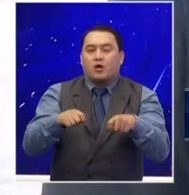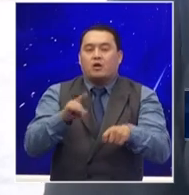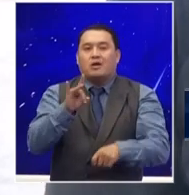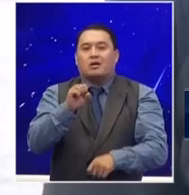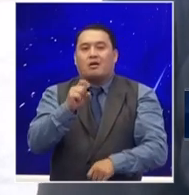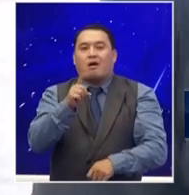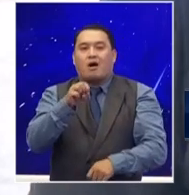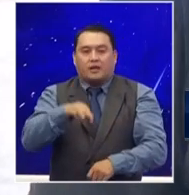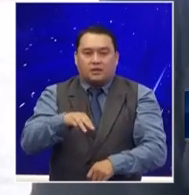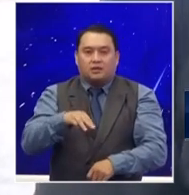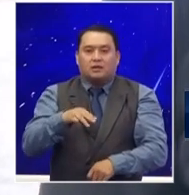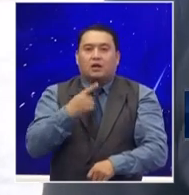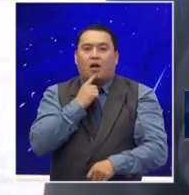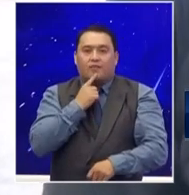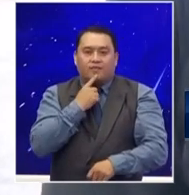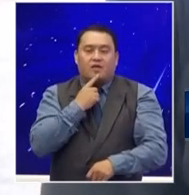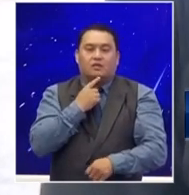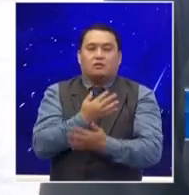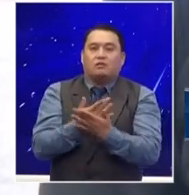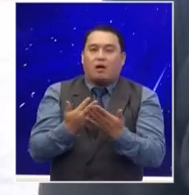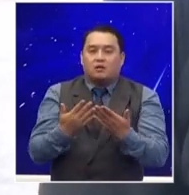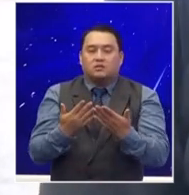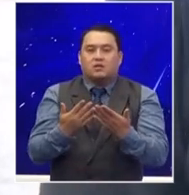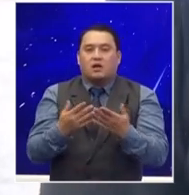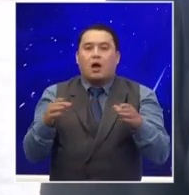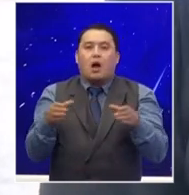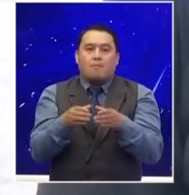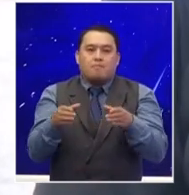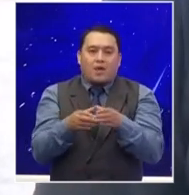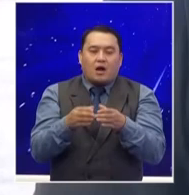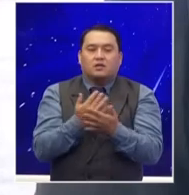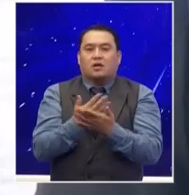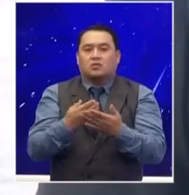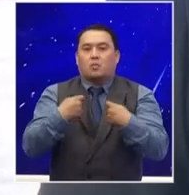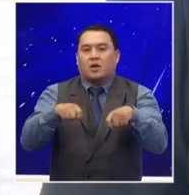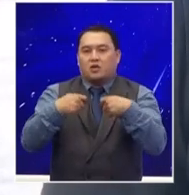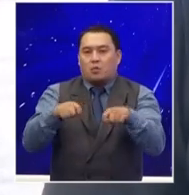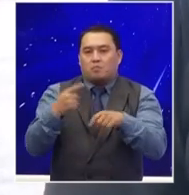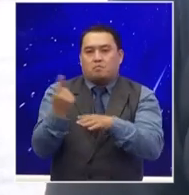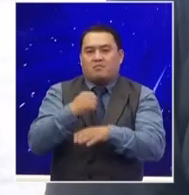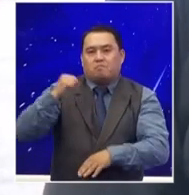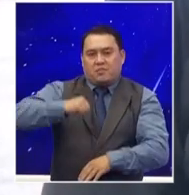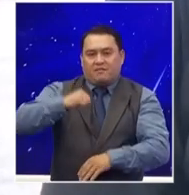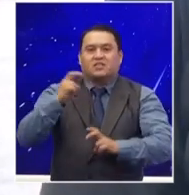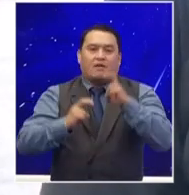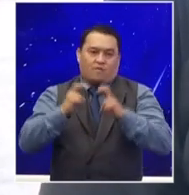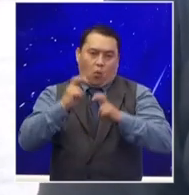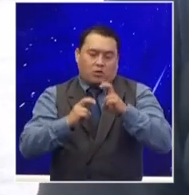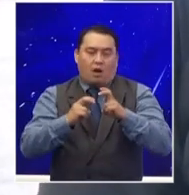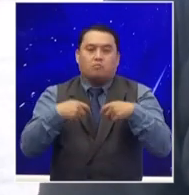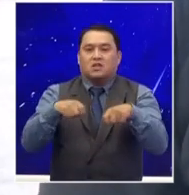рахат, кагазы, это Касберг, это первый пивзавод и так далее.